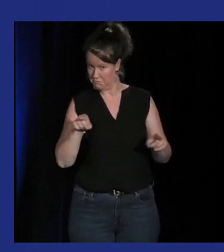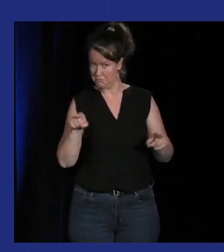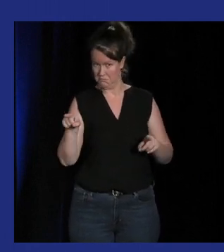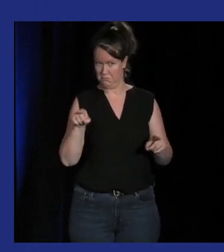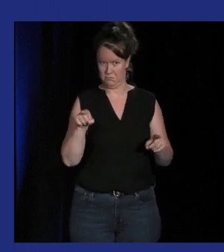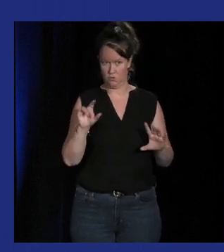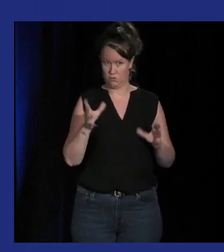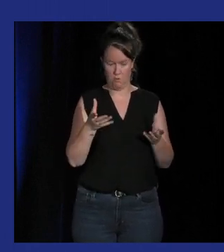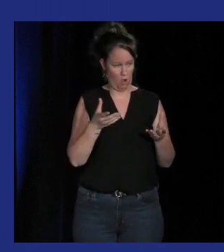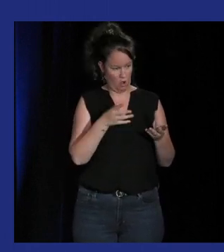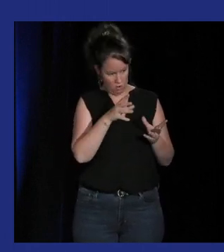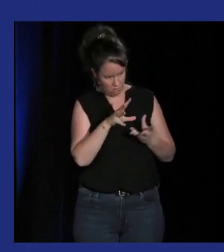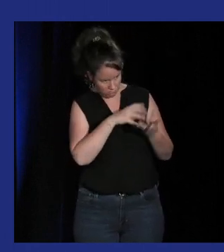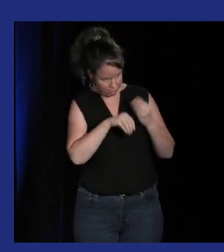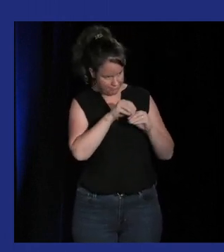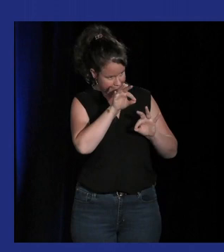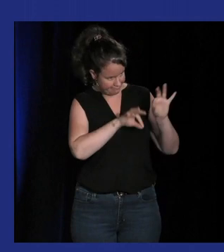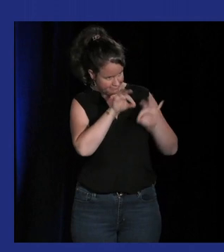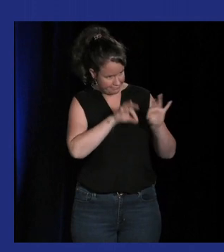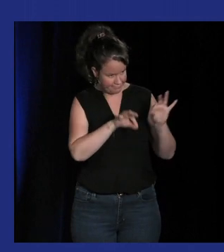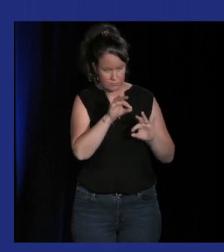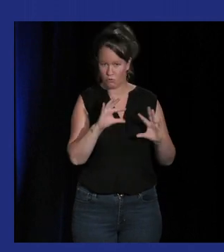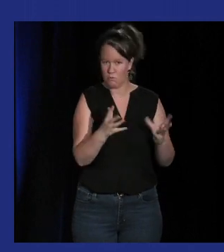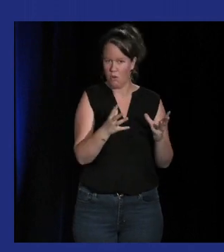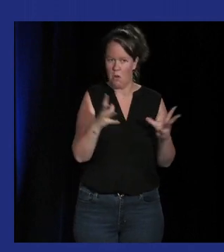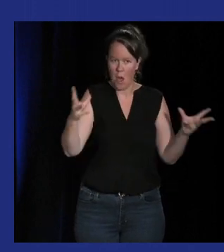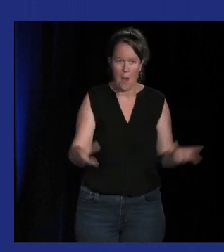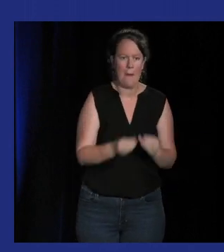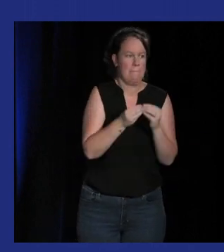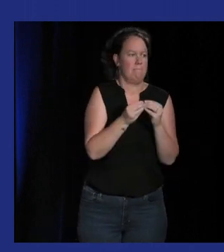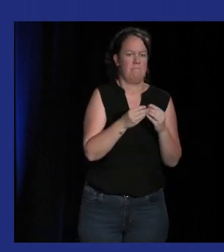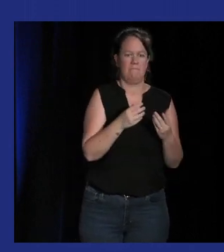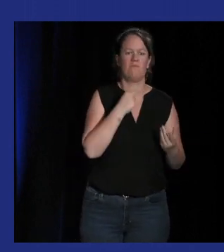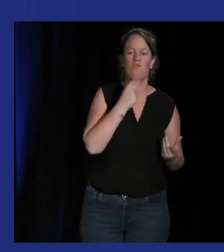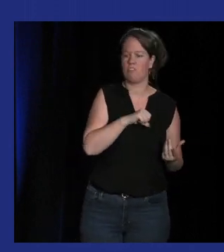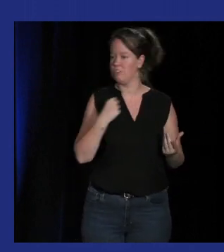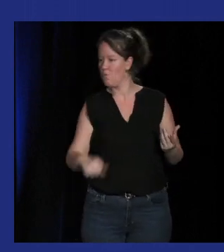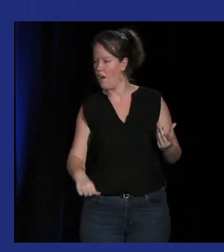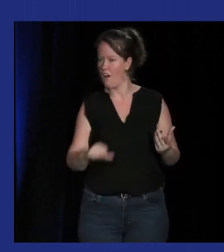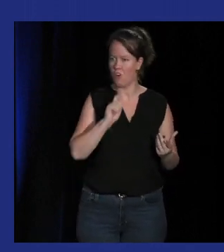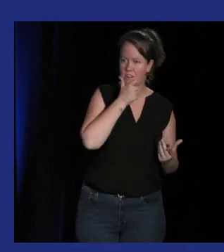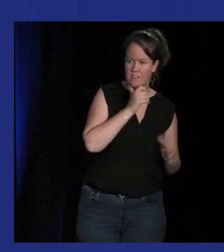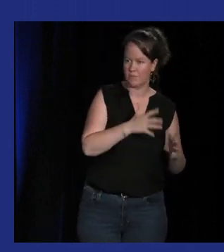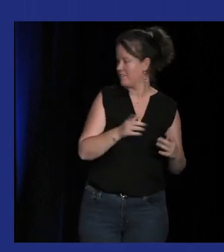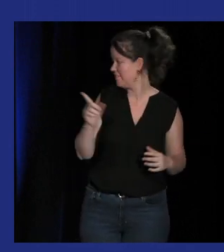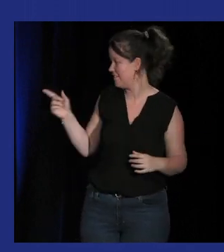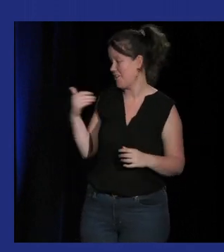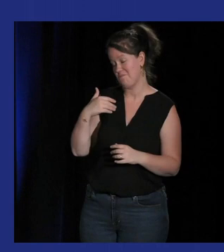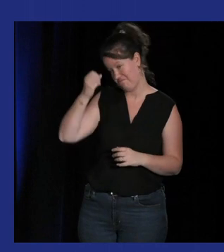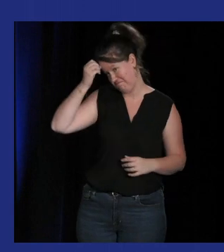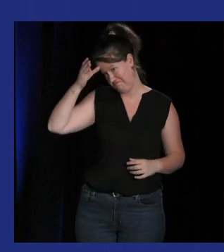comment ça s'est passé en fait concrètement cette expérience excellente question merci alors j'ai appris le mandarin non pas du